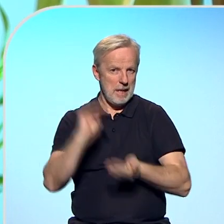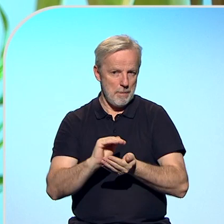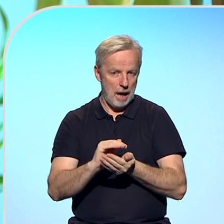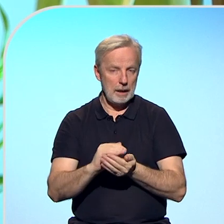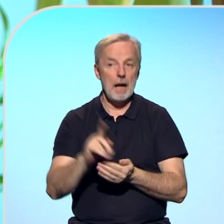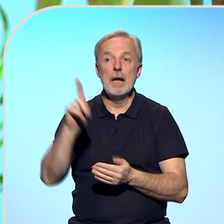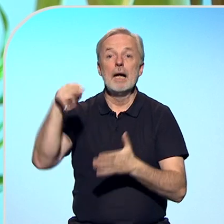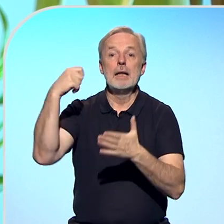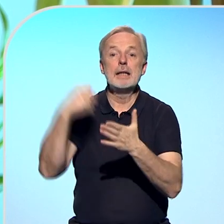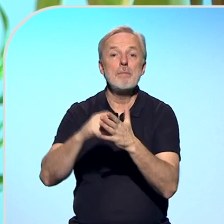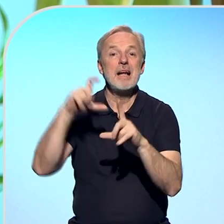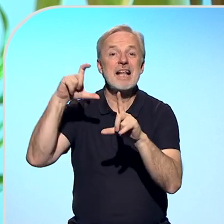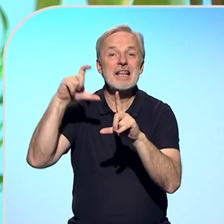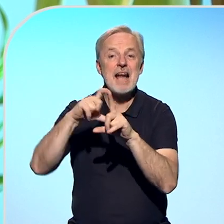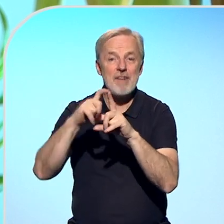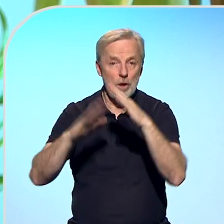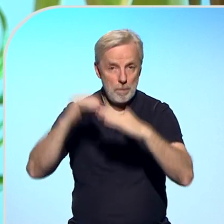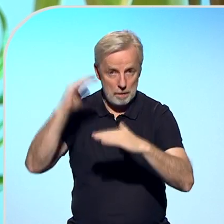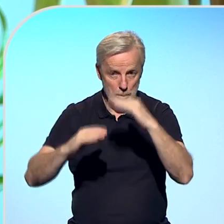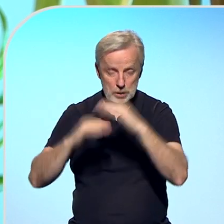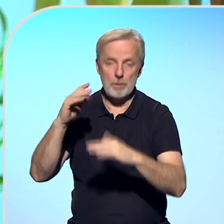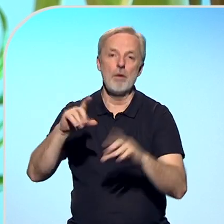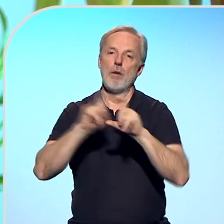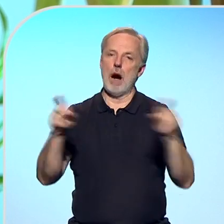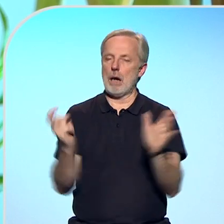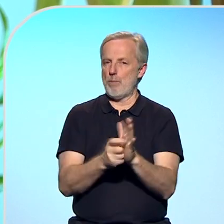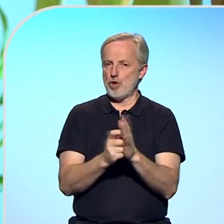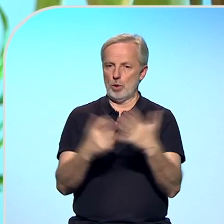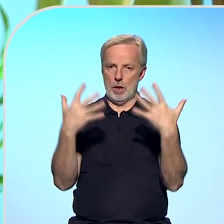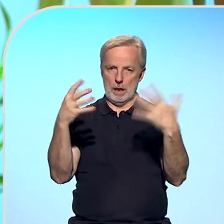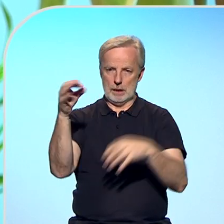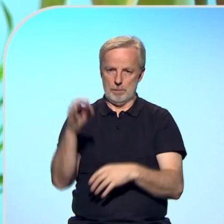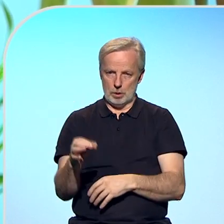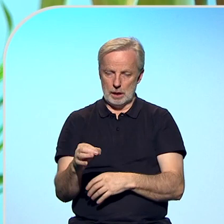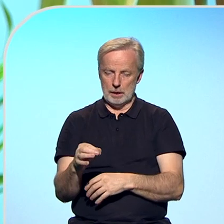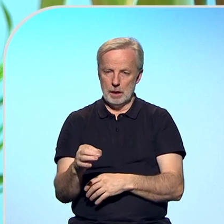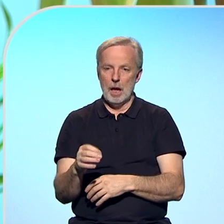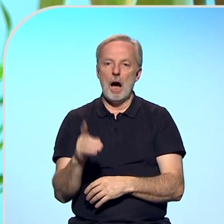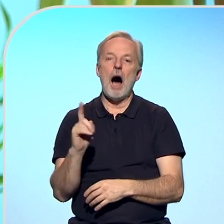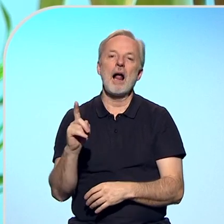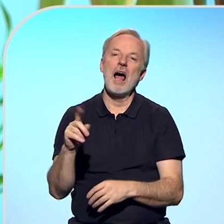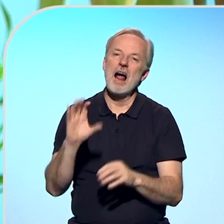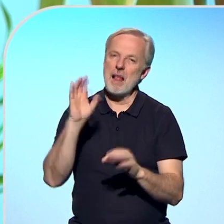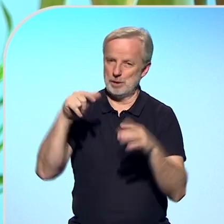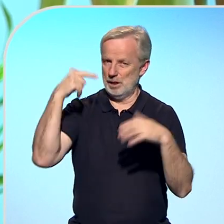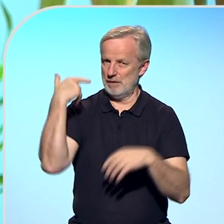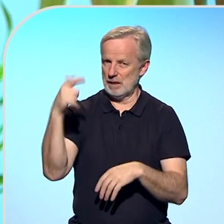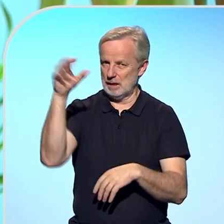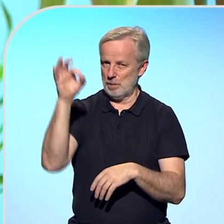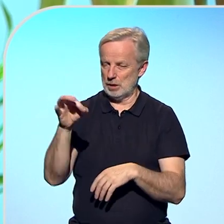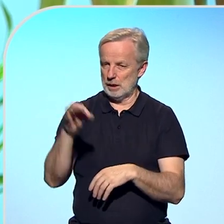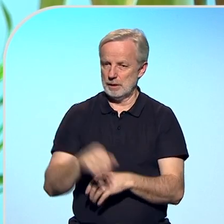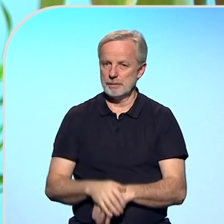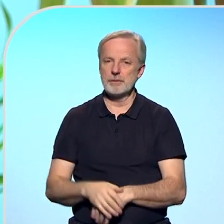projekty těch 10% banky vlastně uprednostňují. No a optimálně také to zavedené pravidlo bylo 20%. 20%